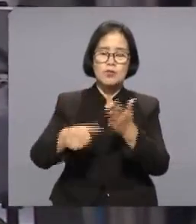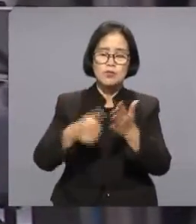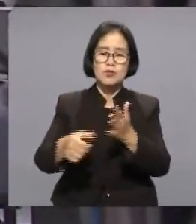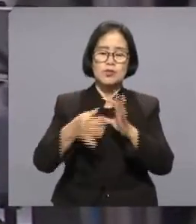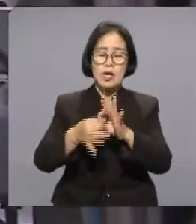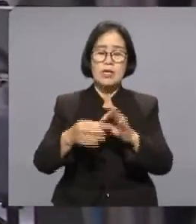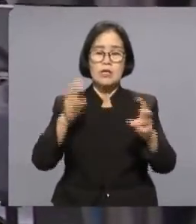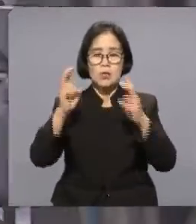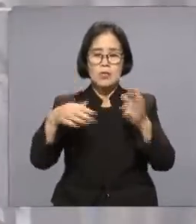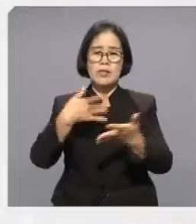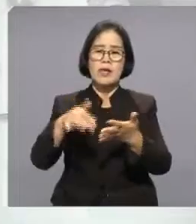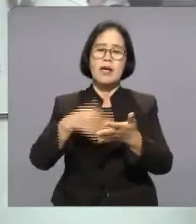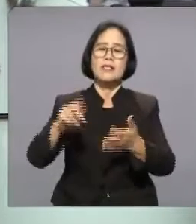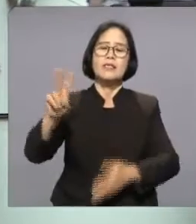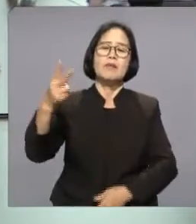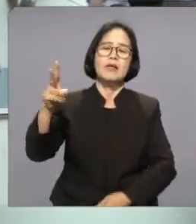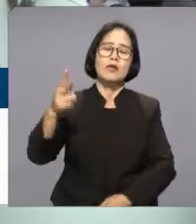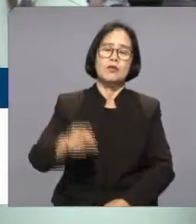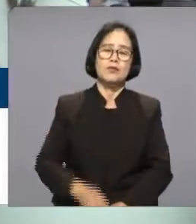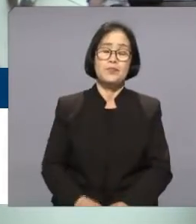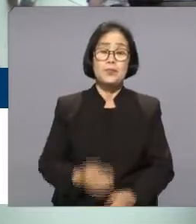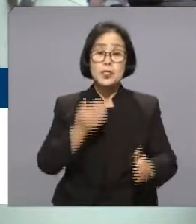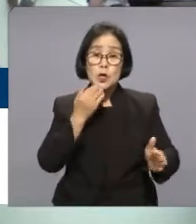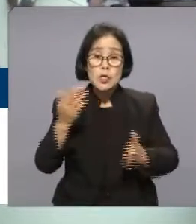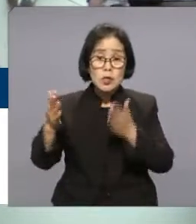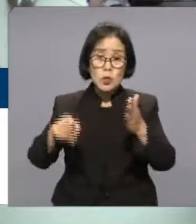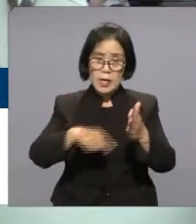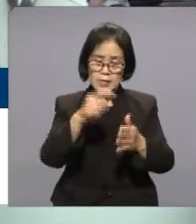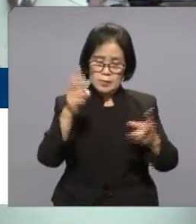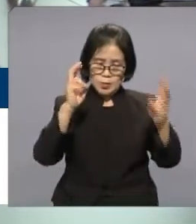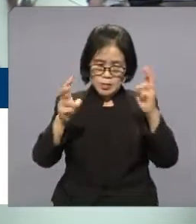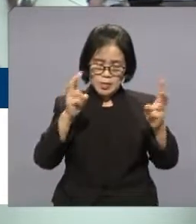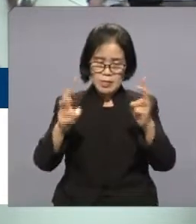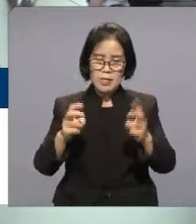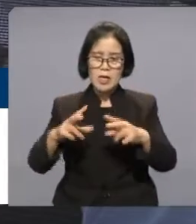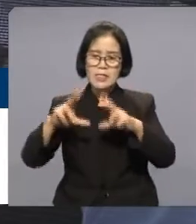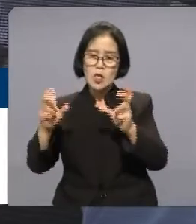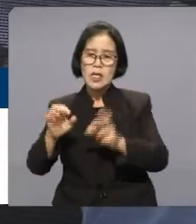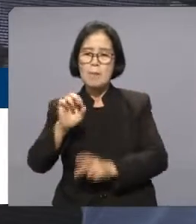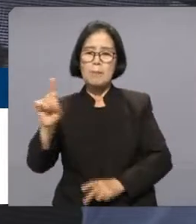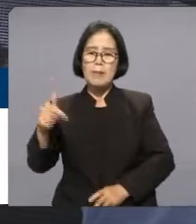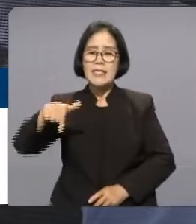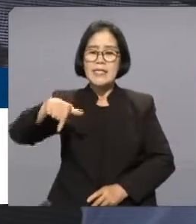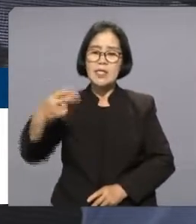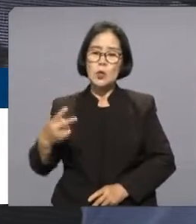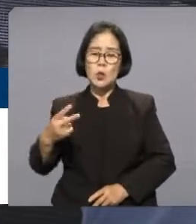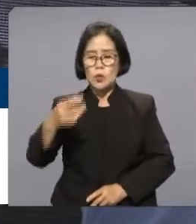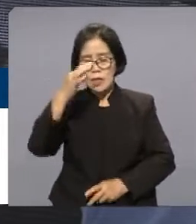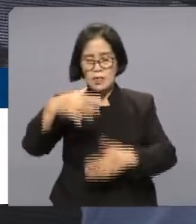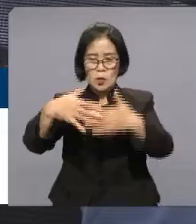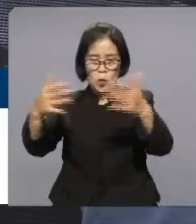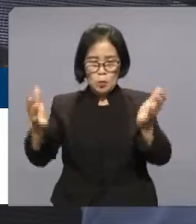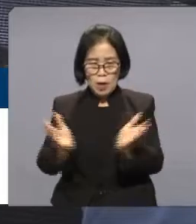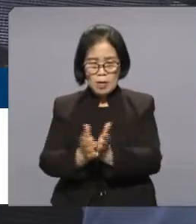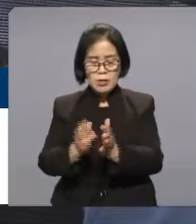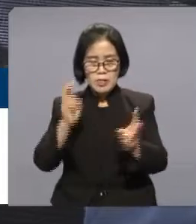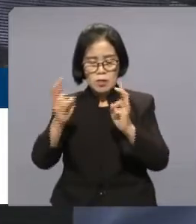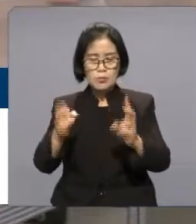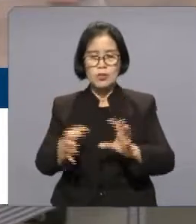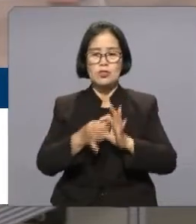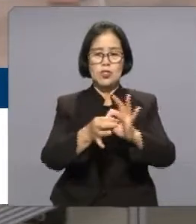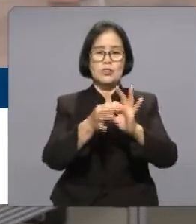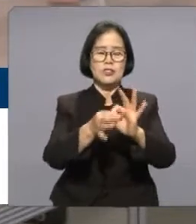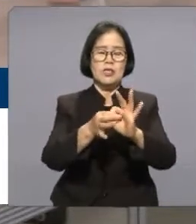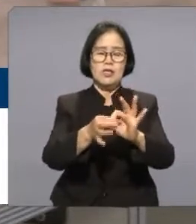관련 회사는 200여 곳. 경기도가 이 업체들과 성남 판교 테크노밸리, 자율주행 기술 기업들을